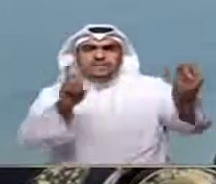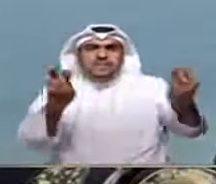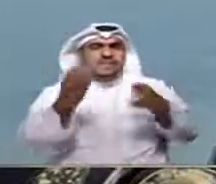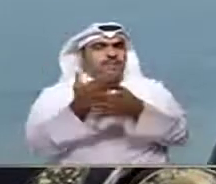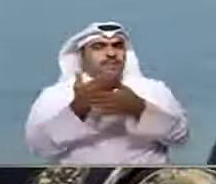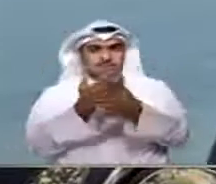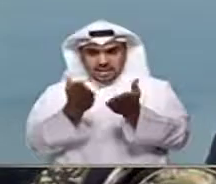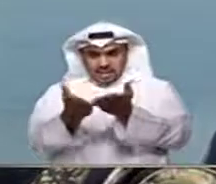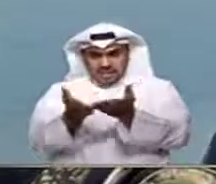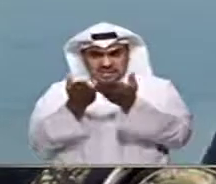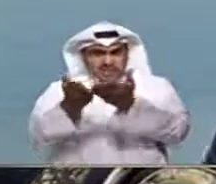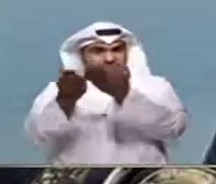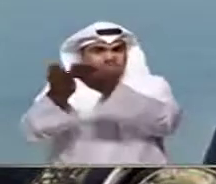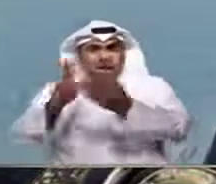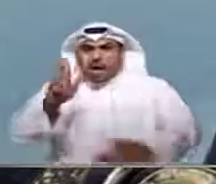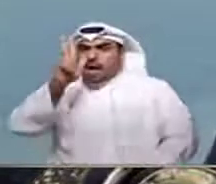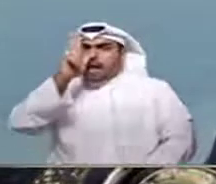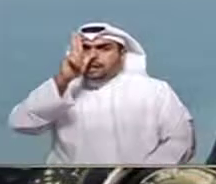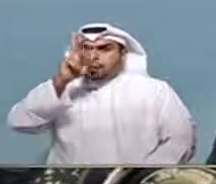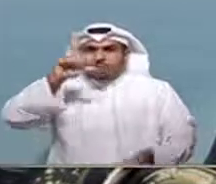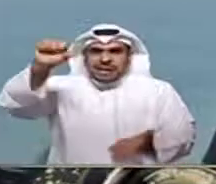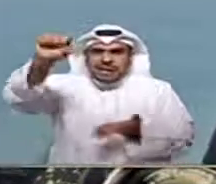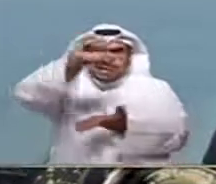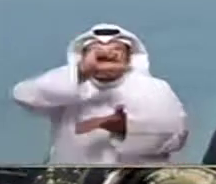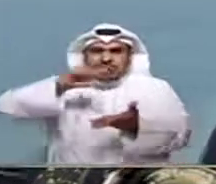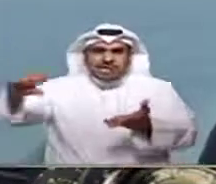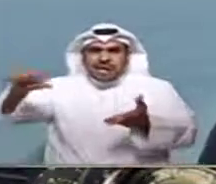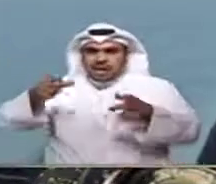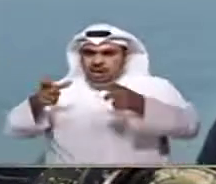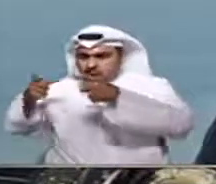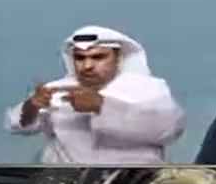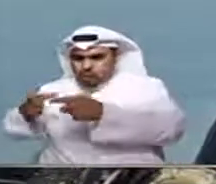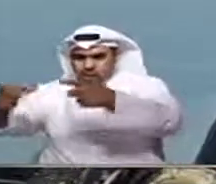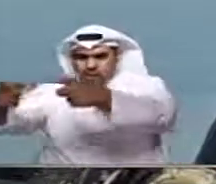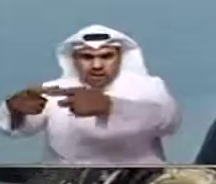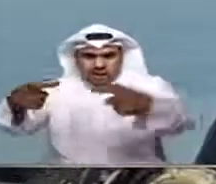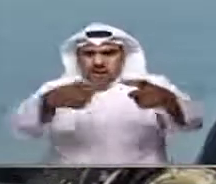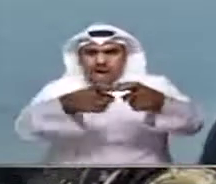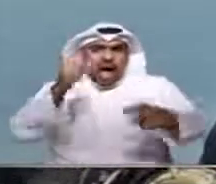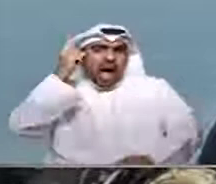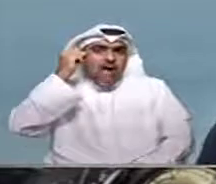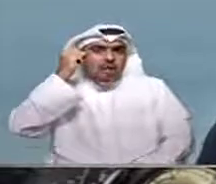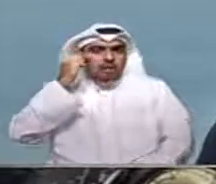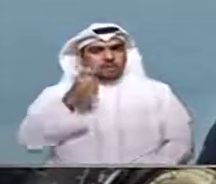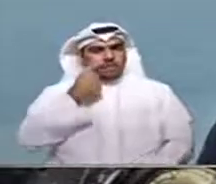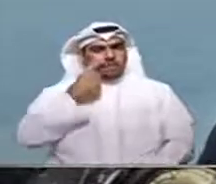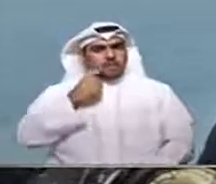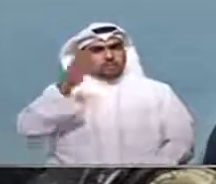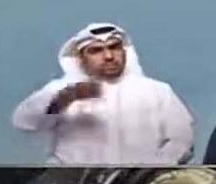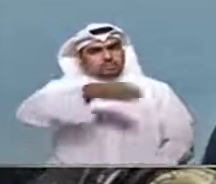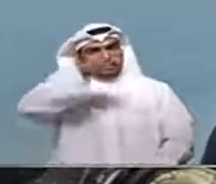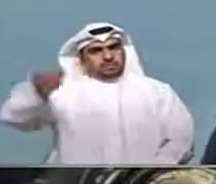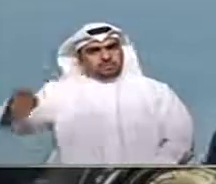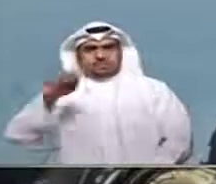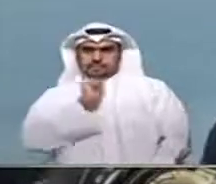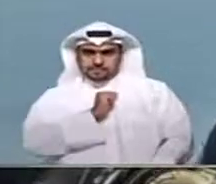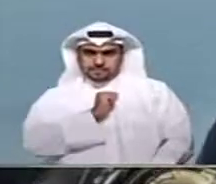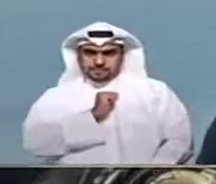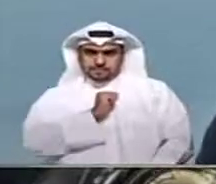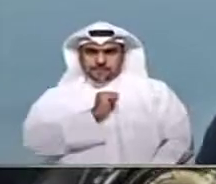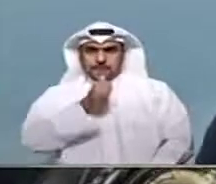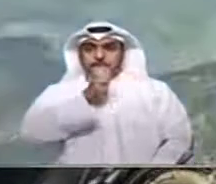بالمعايير والاشتراطات الدولية والاشتراطات المحلية تفاديا لاي عملية تلوث تحصل داخل الجون او في المياه